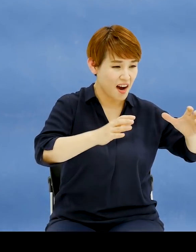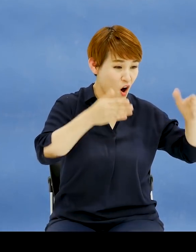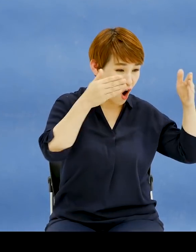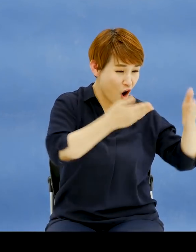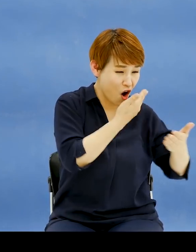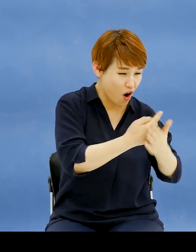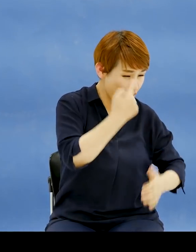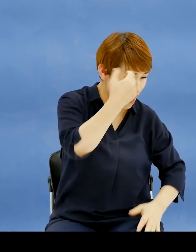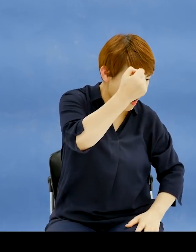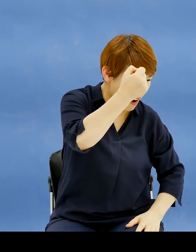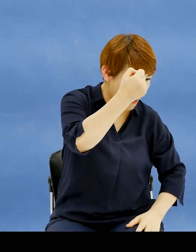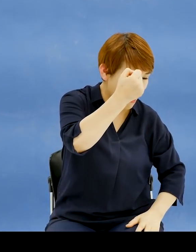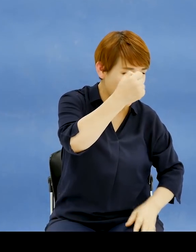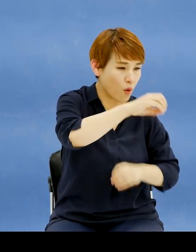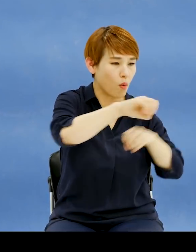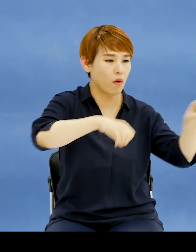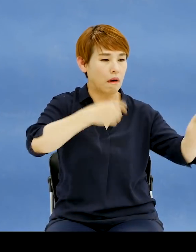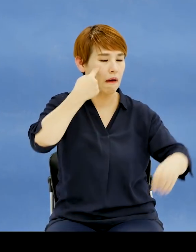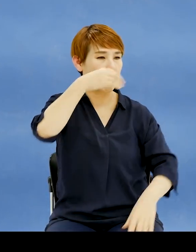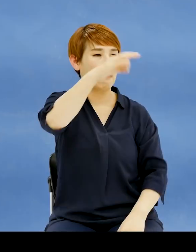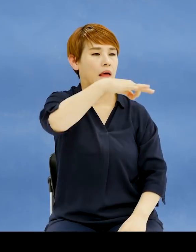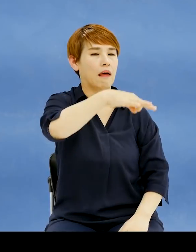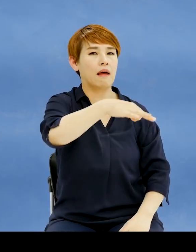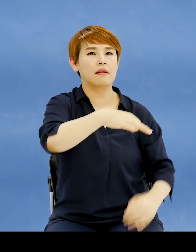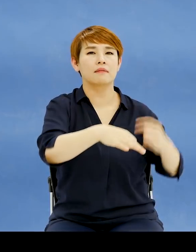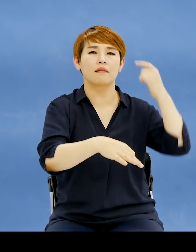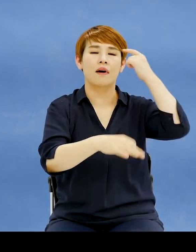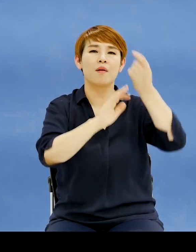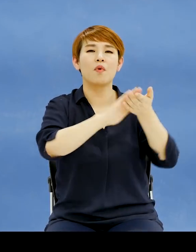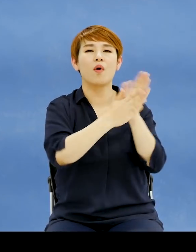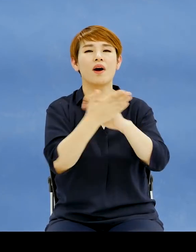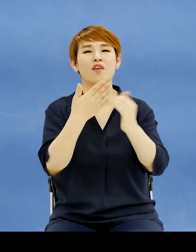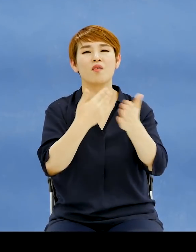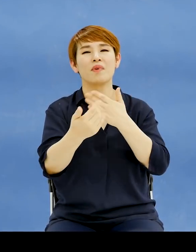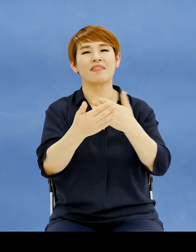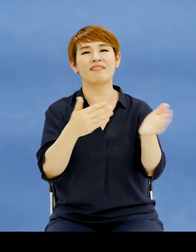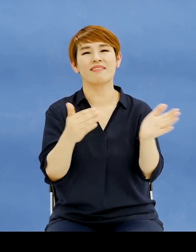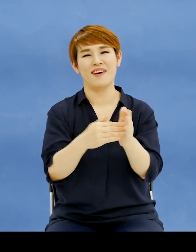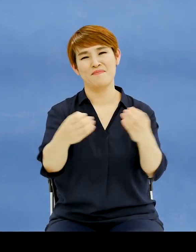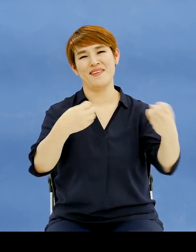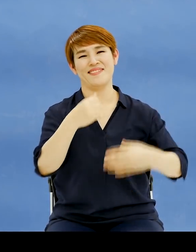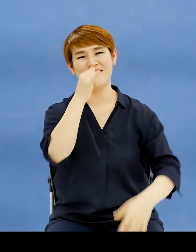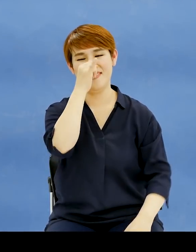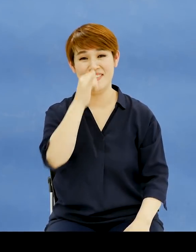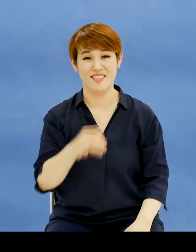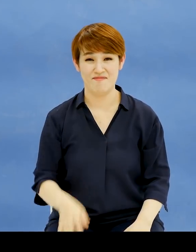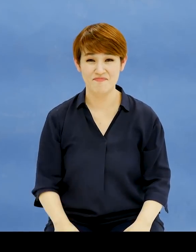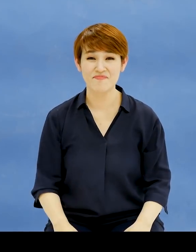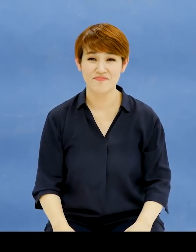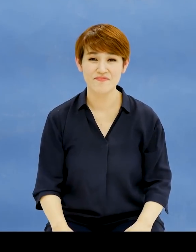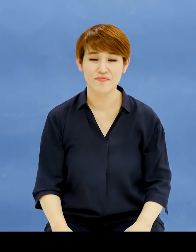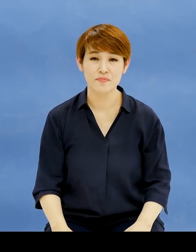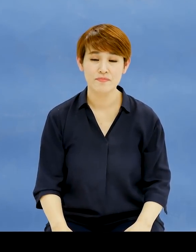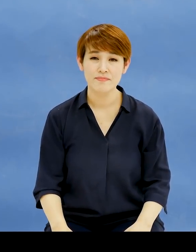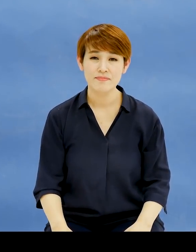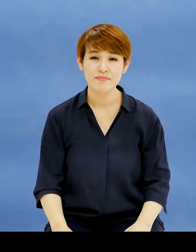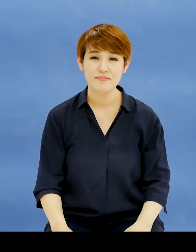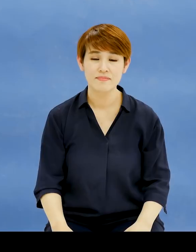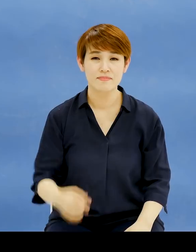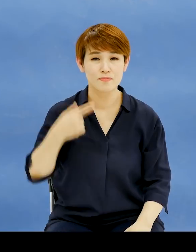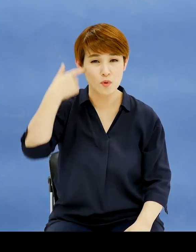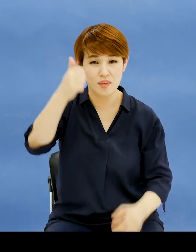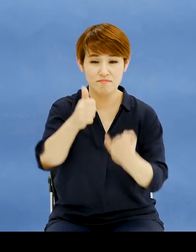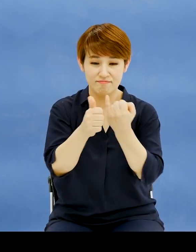값어치 있다고 생각하는 것들이 하나도 값어치가 없어지는 그런 변화를 체험했다는 단장들이 많이 있으시더라고요. 그때 그런 걸 느끼셨나 네.